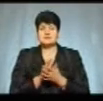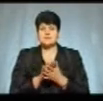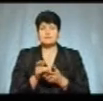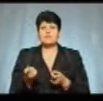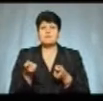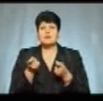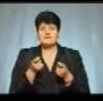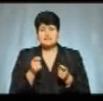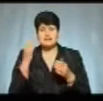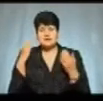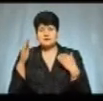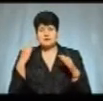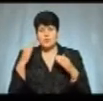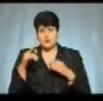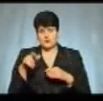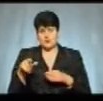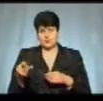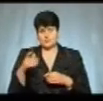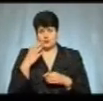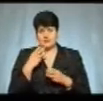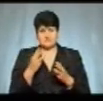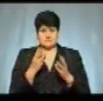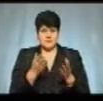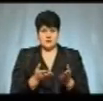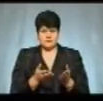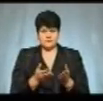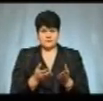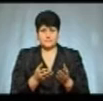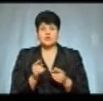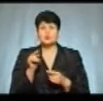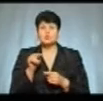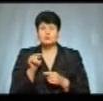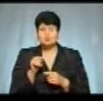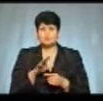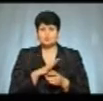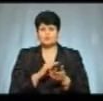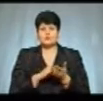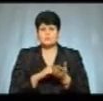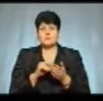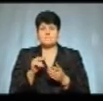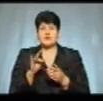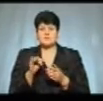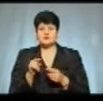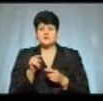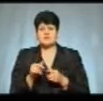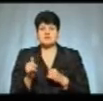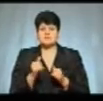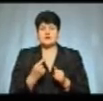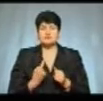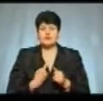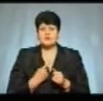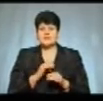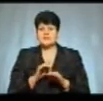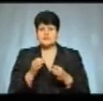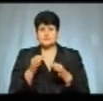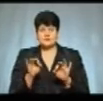завезли сторонні особи в той час, коли він спав. Саме тому йому було видано припис, що він забезпечив охорону і не